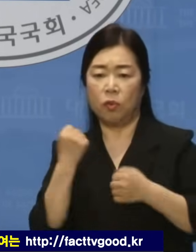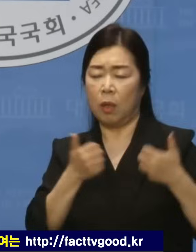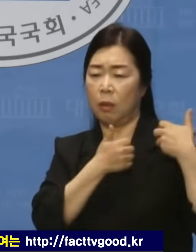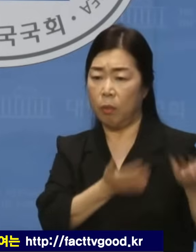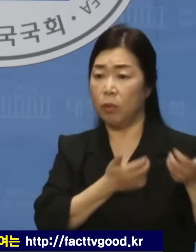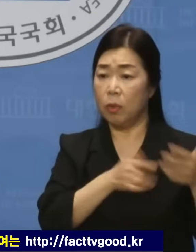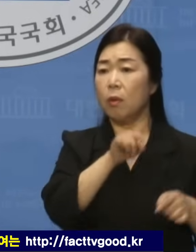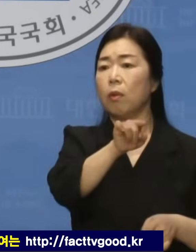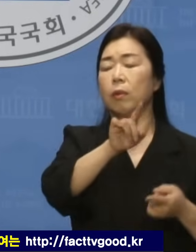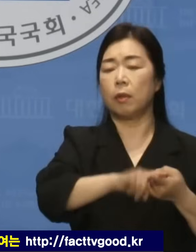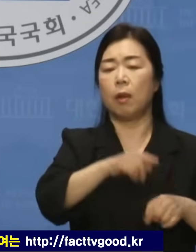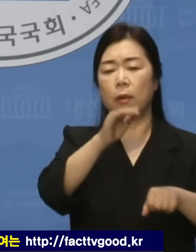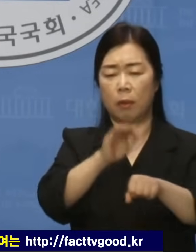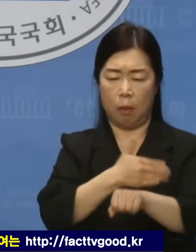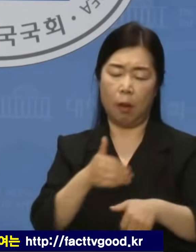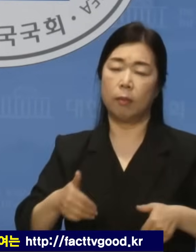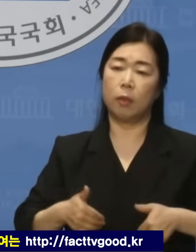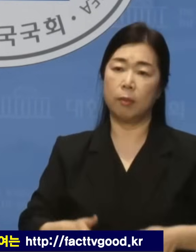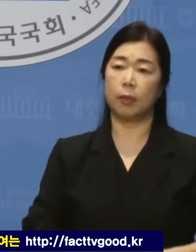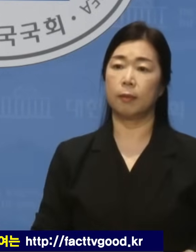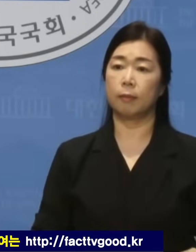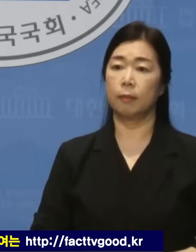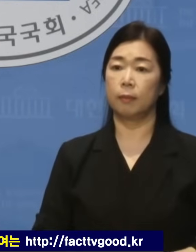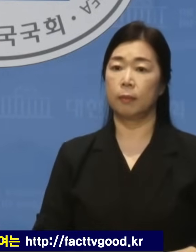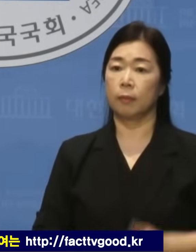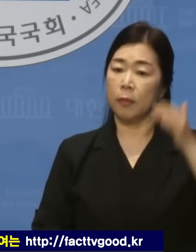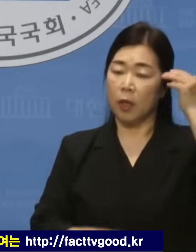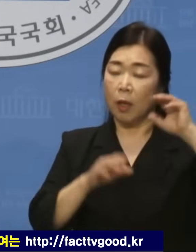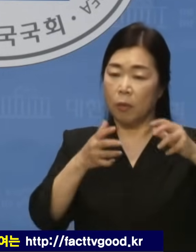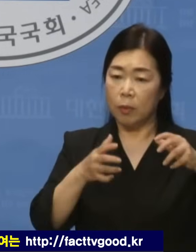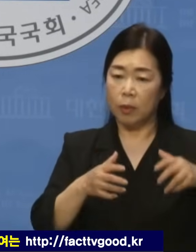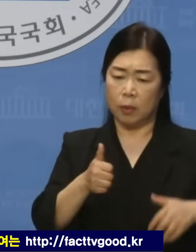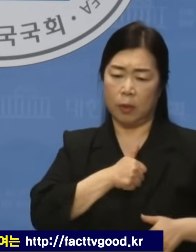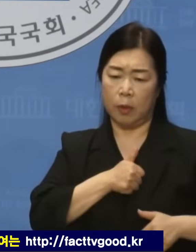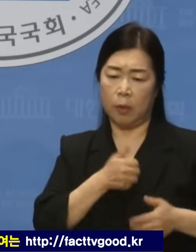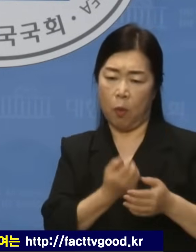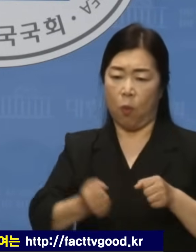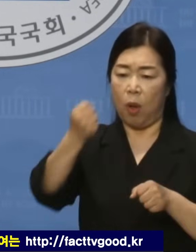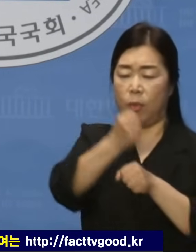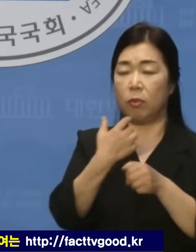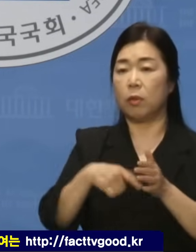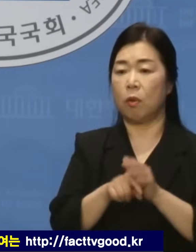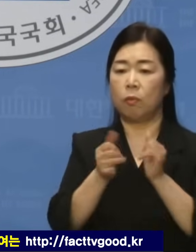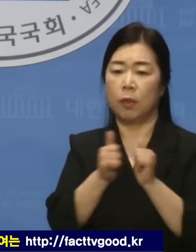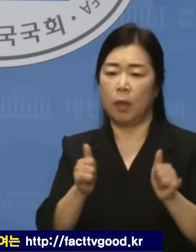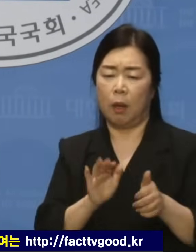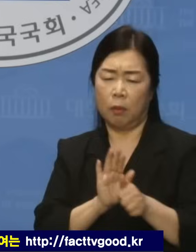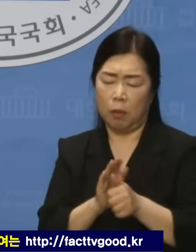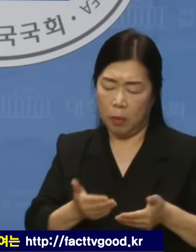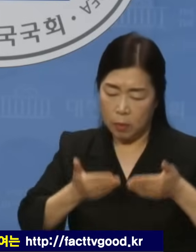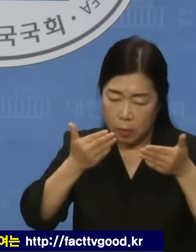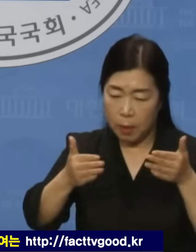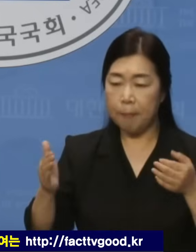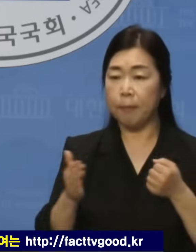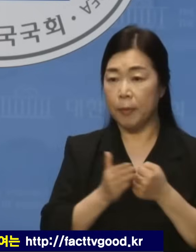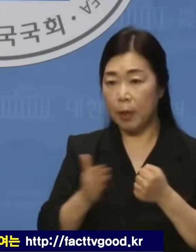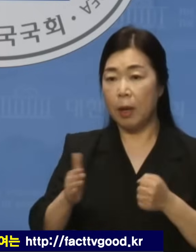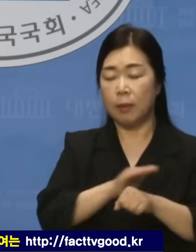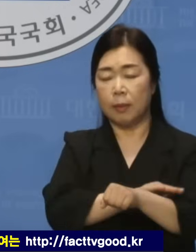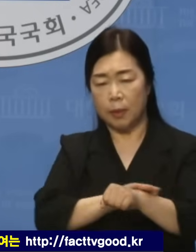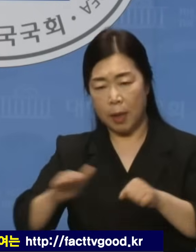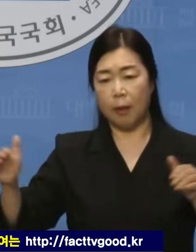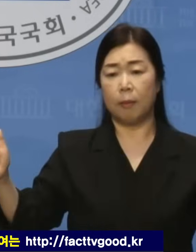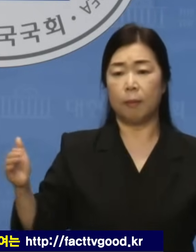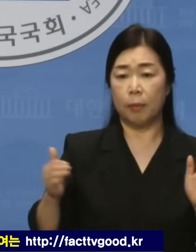대해 깊이 사과해야 합니다. 대한민국 국격 회복을 위해 국민들이 함께 협조해 주신 덕에 잼버리 행사를